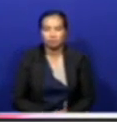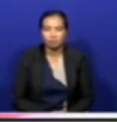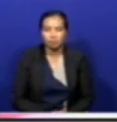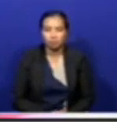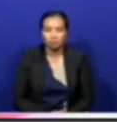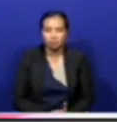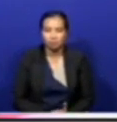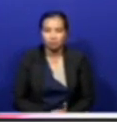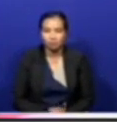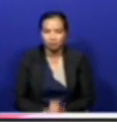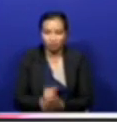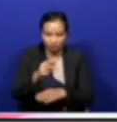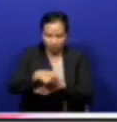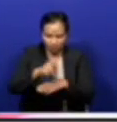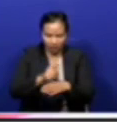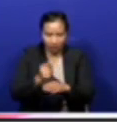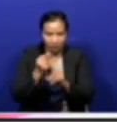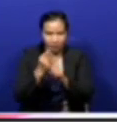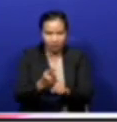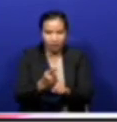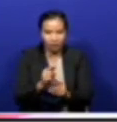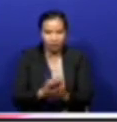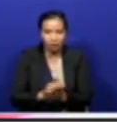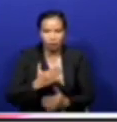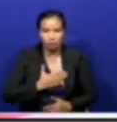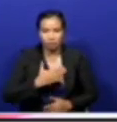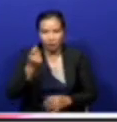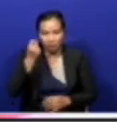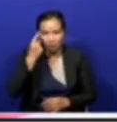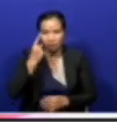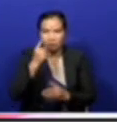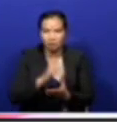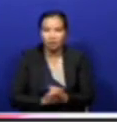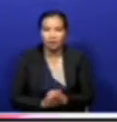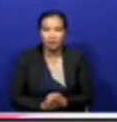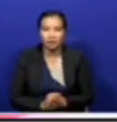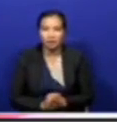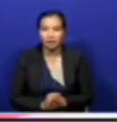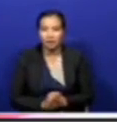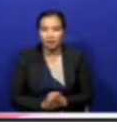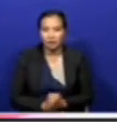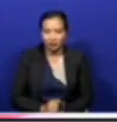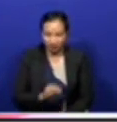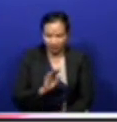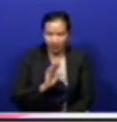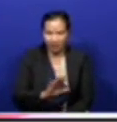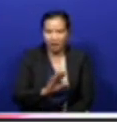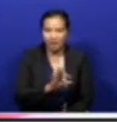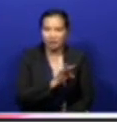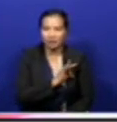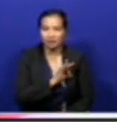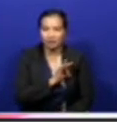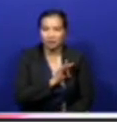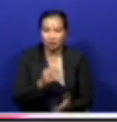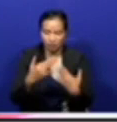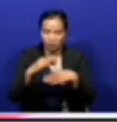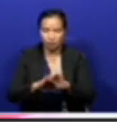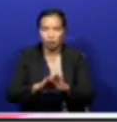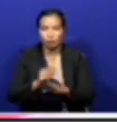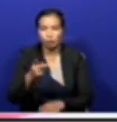ท่านประธานถ้าท่านตามผมเนี่ยท่านประธานจะเข้าใจนะครับไปห้ามไม่ให้เอากฎหมายของสมาชิกมาพิจารณาร่วมกับกฎหมายคร